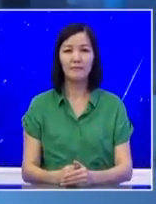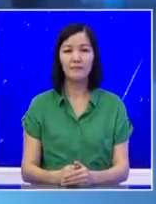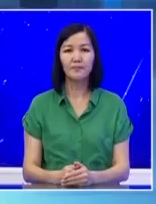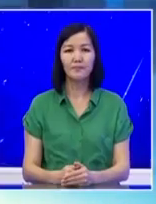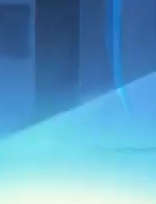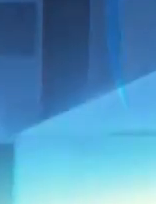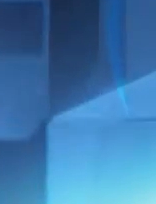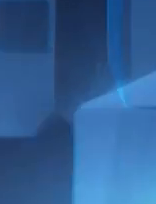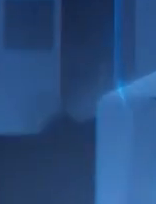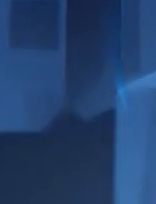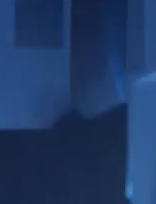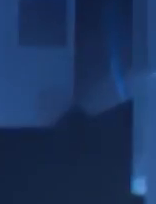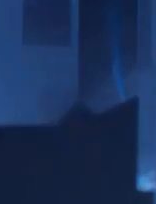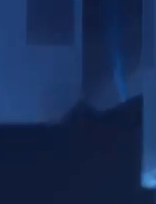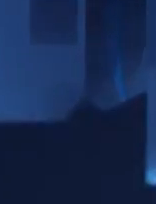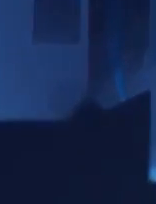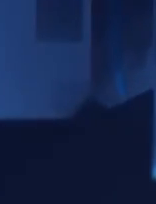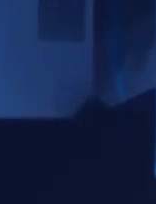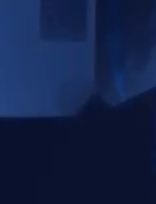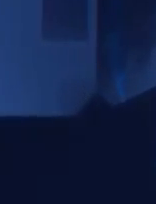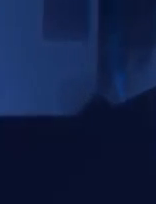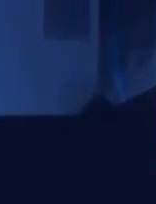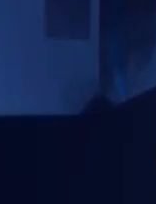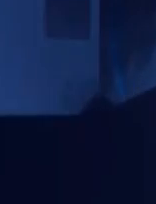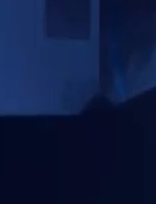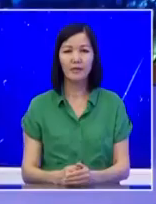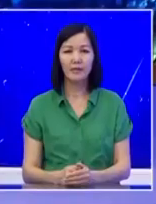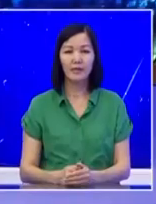Гүлжанат Мақұлжанова, Жайық Құрманбаев, Жетісу телеарнасы.